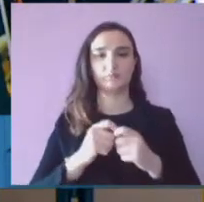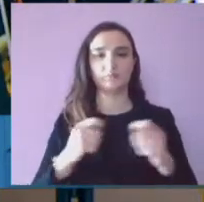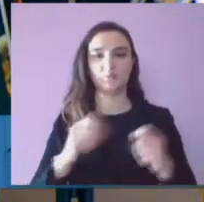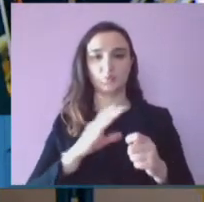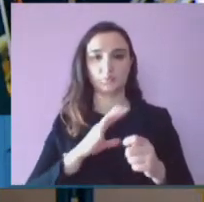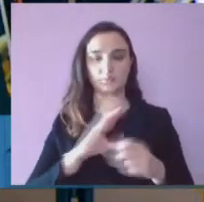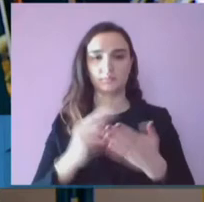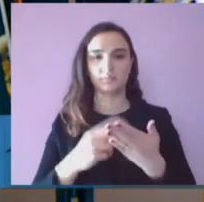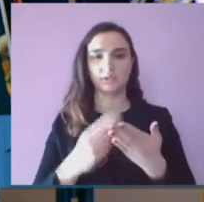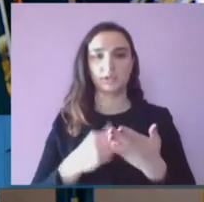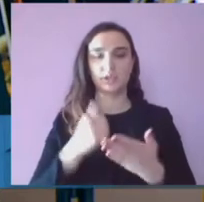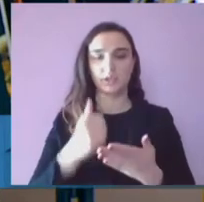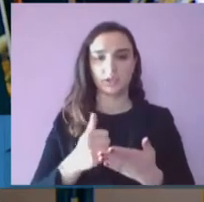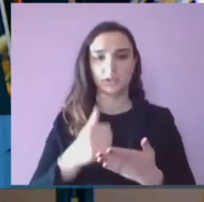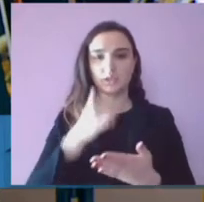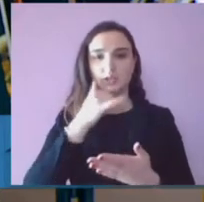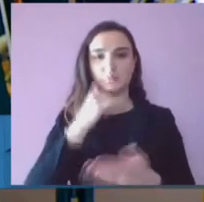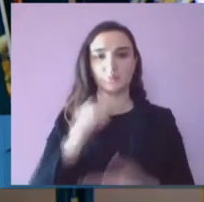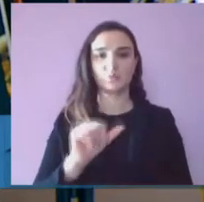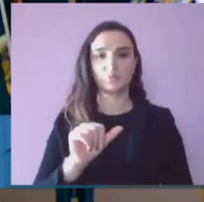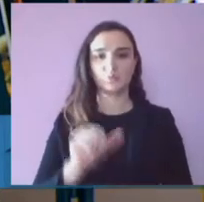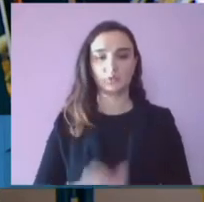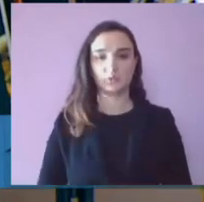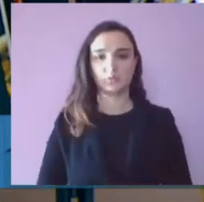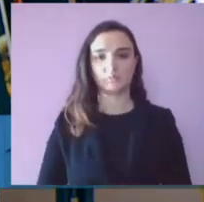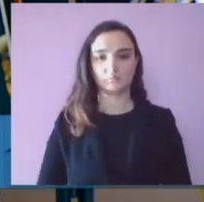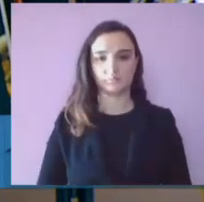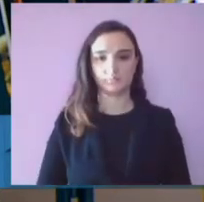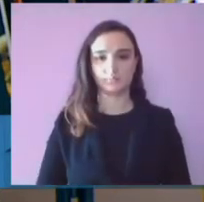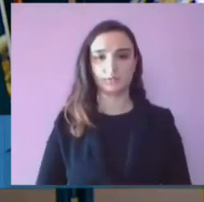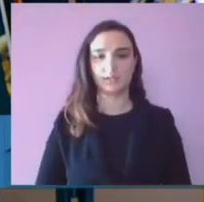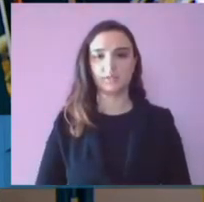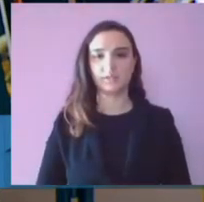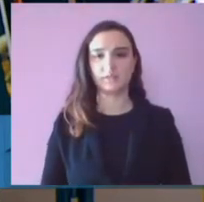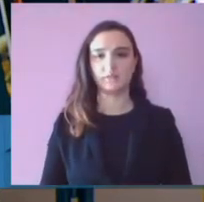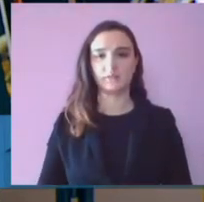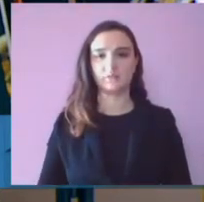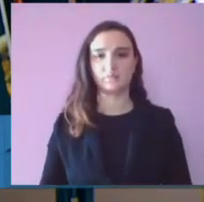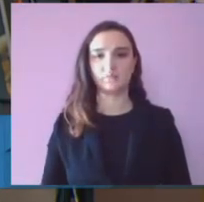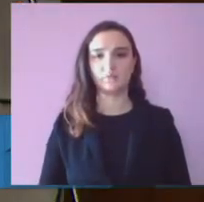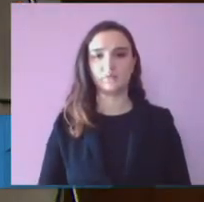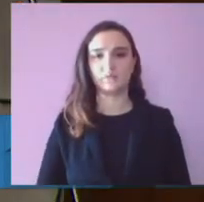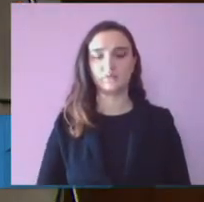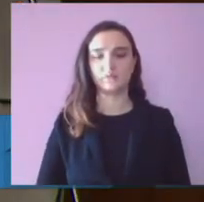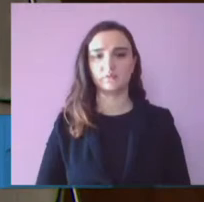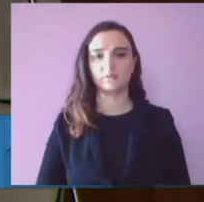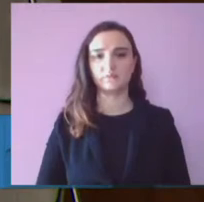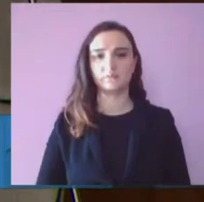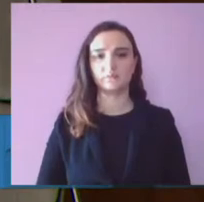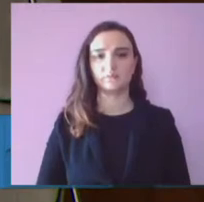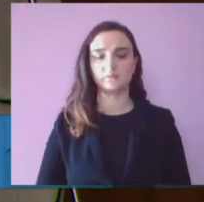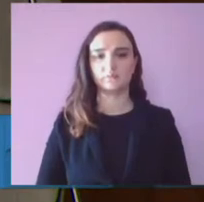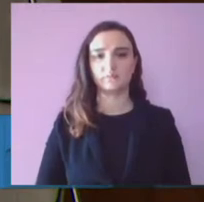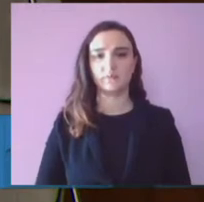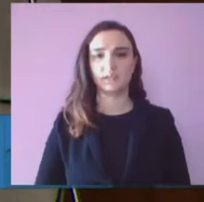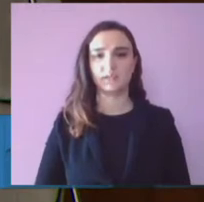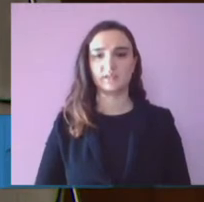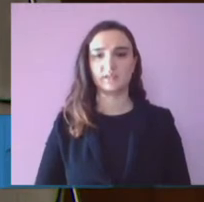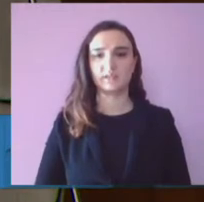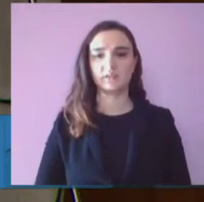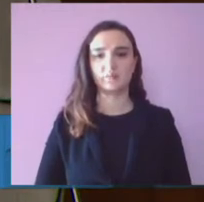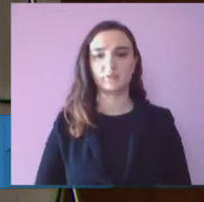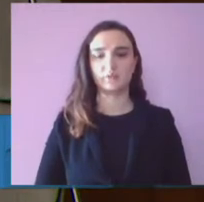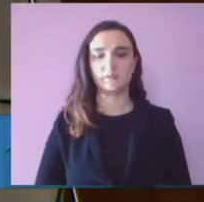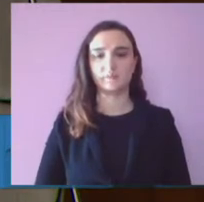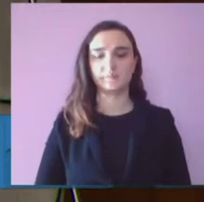კარგია, ტელეფონი ცუდია. ანუ შავი კატის ფენომენი. მიხვდით, ხო, რას გეუბნები? თუმცა